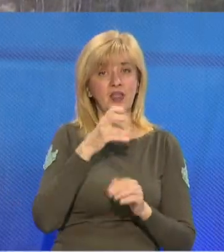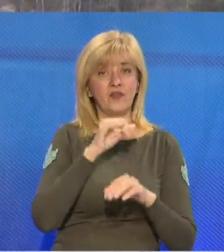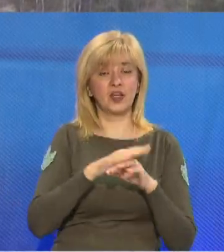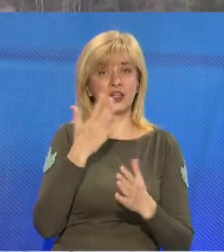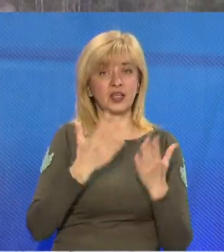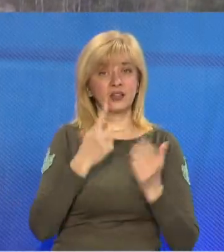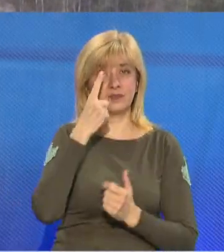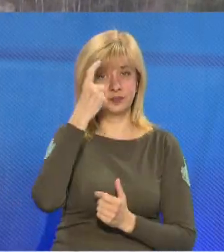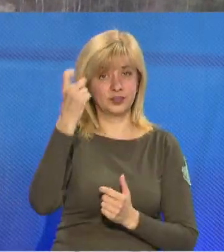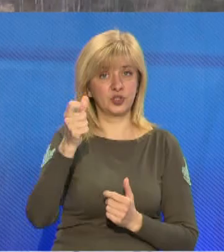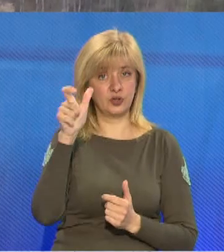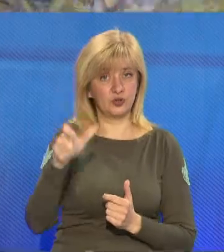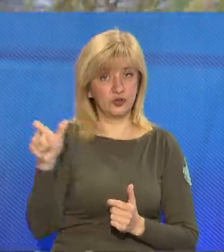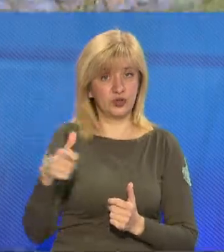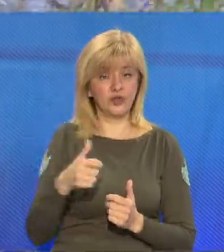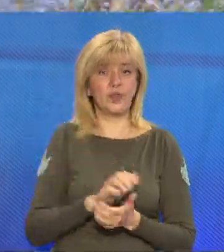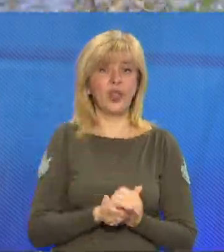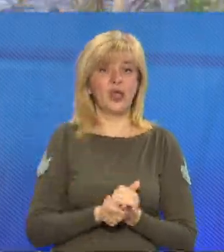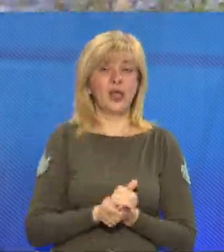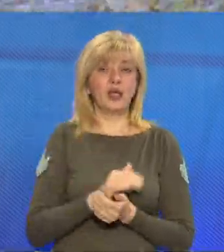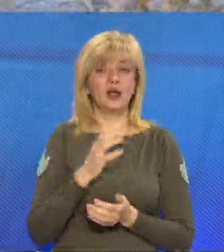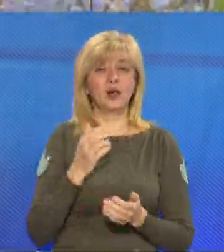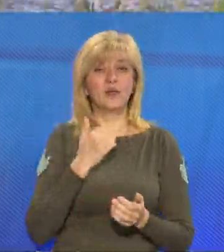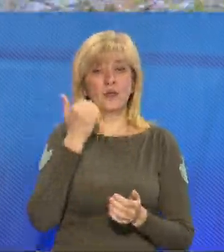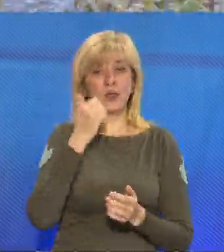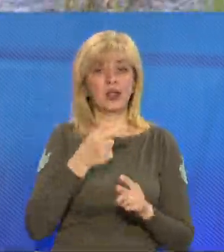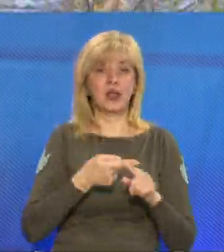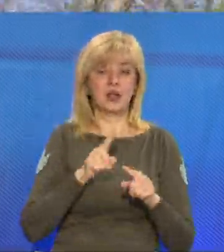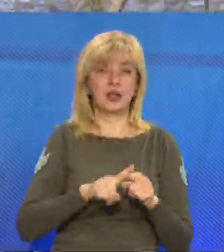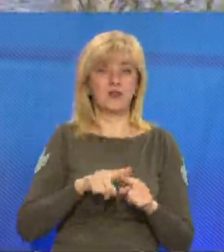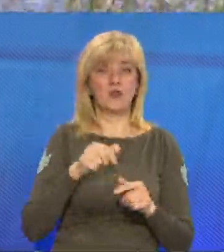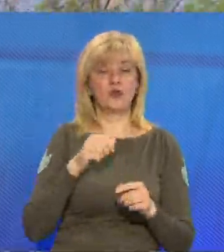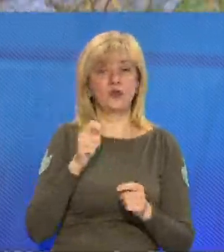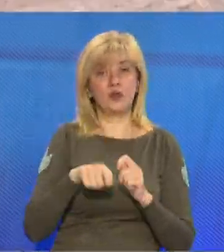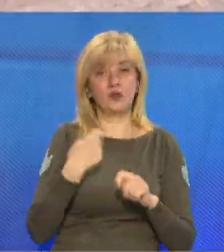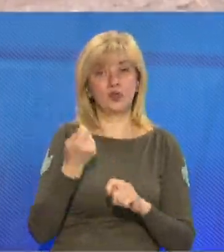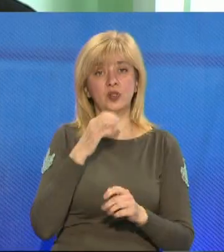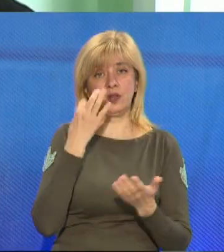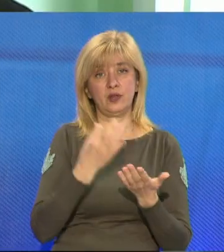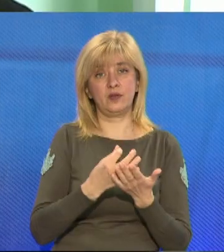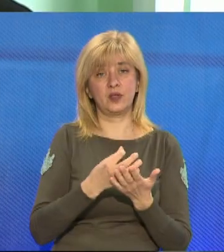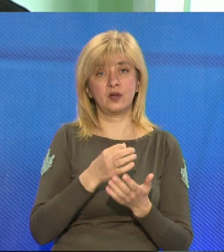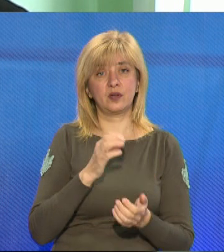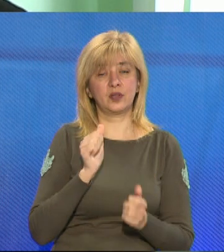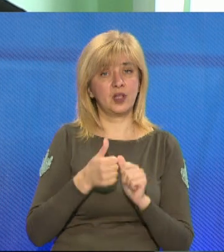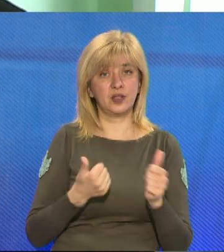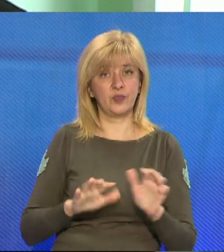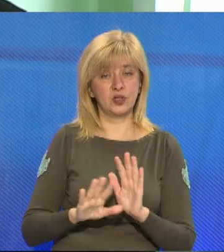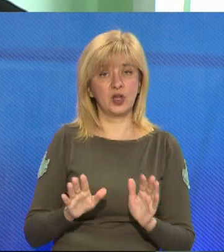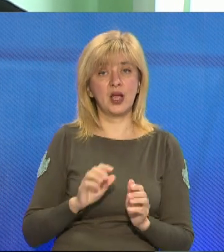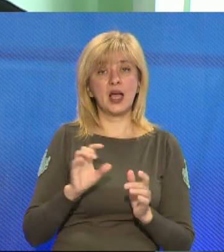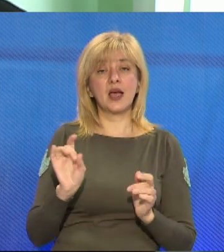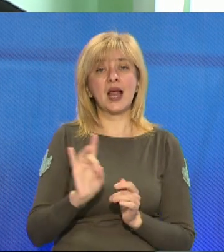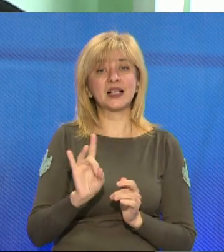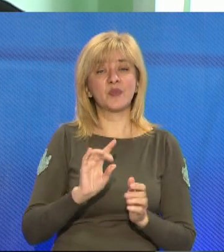громадяне. Дякуючи чему браконьерам не удалось позбегнуть отказности и гэтым разом. Размер вреда, причиненного